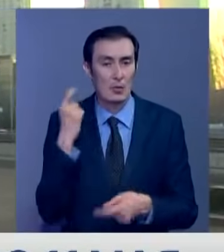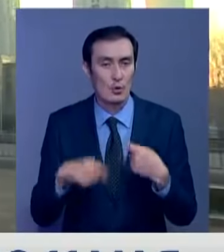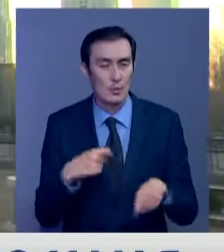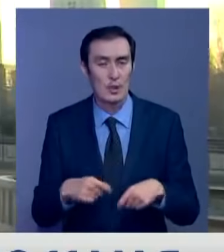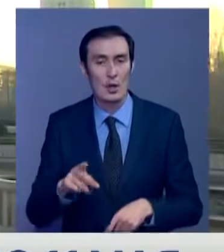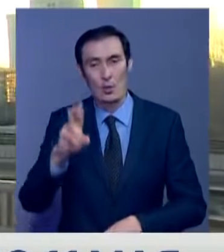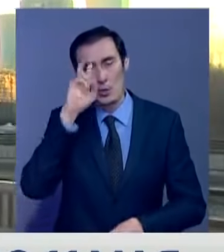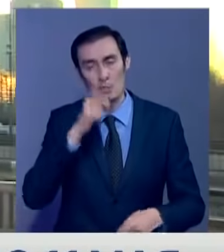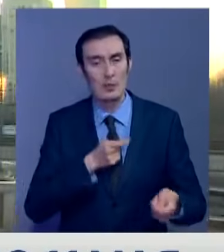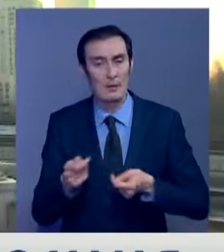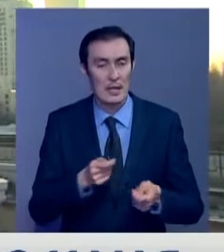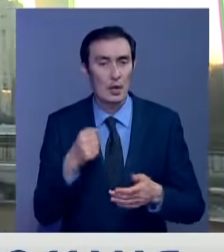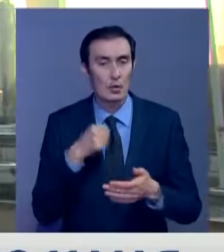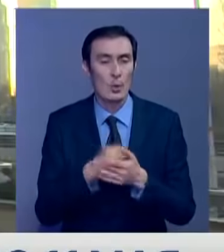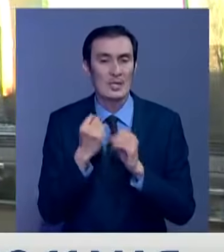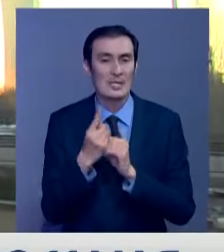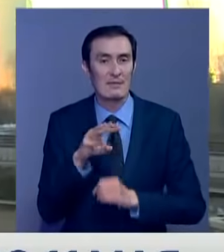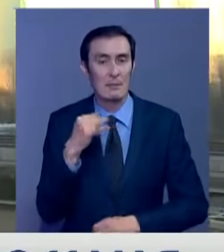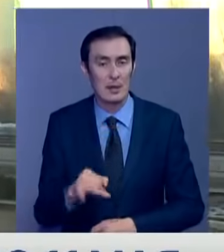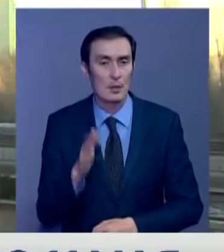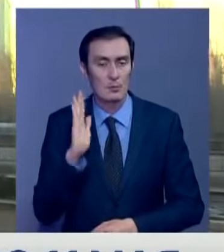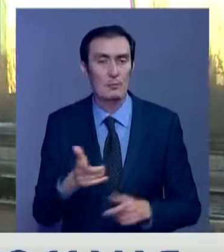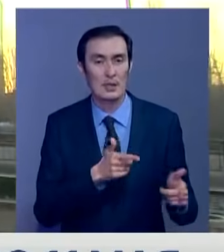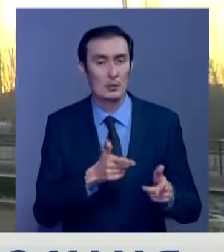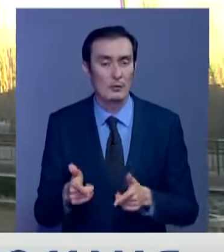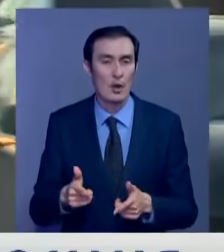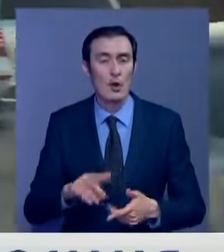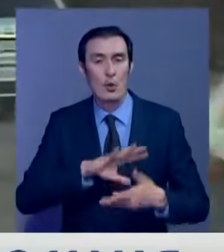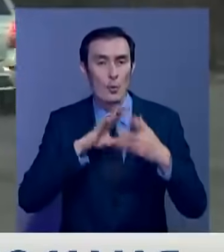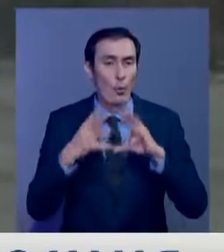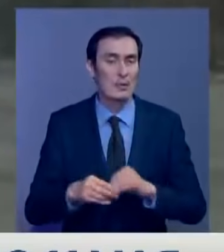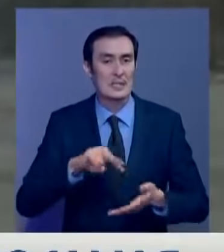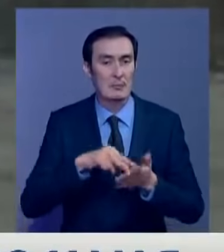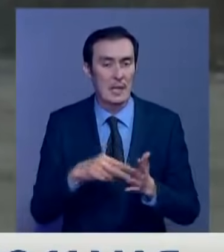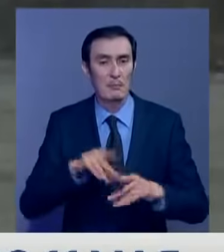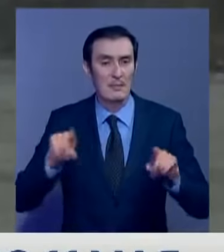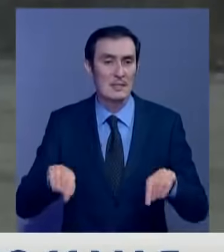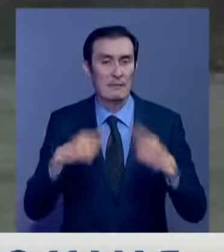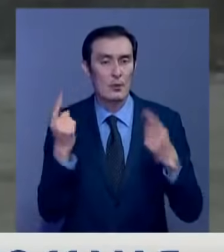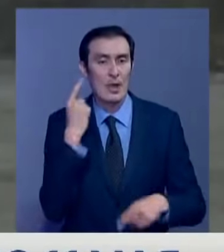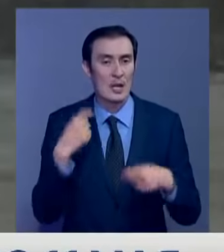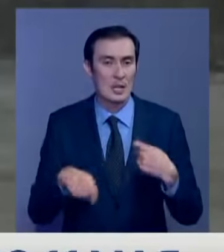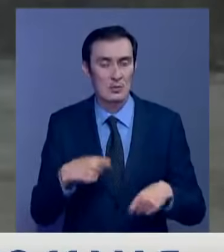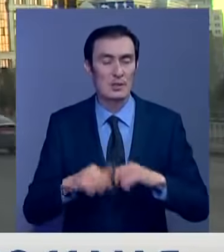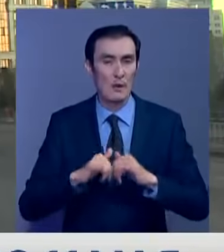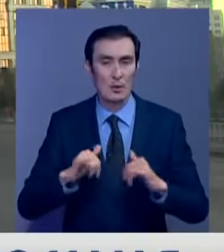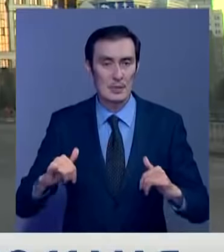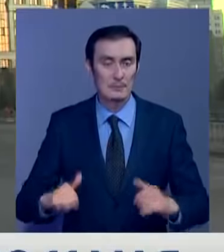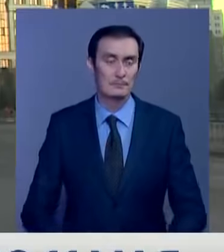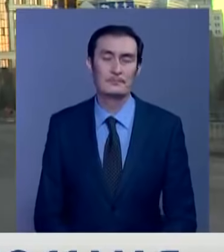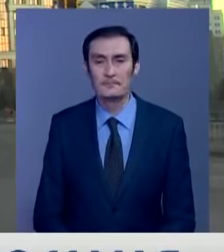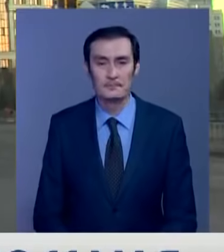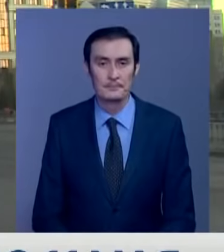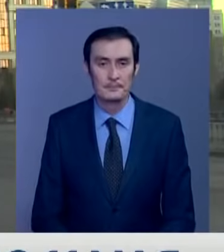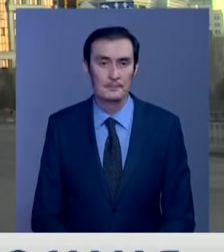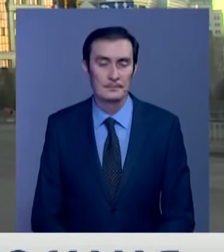системы госуправления. До 11 мая в Казахстане подготовят комплексный план по восстановлению экономического роста. Ирина Панфилова,